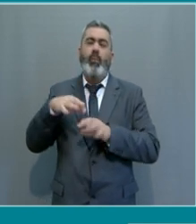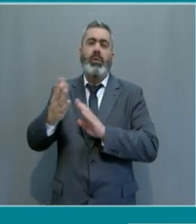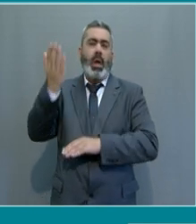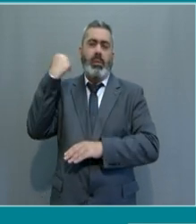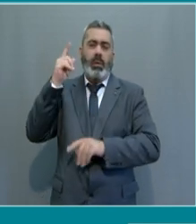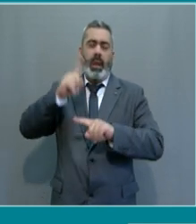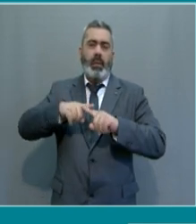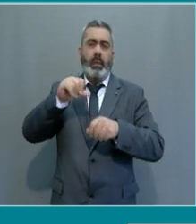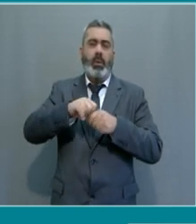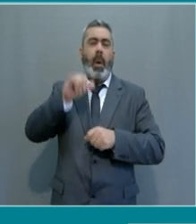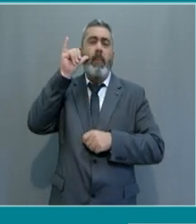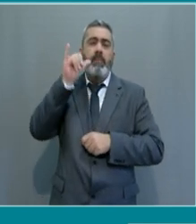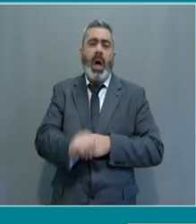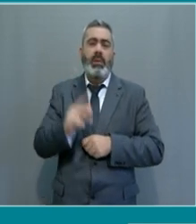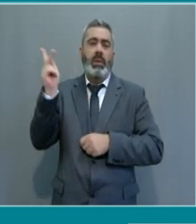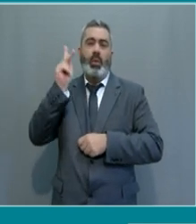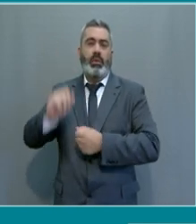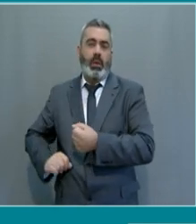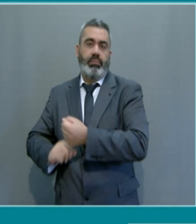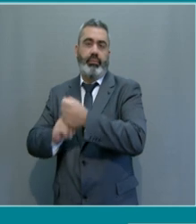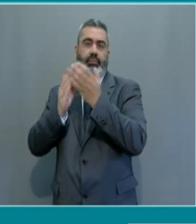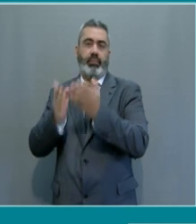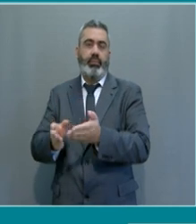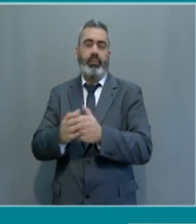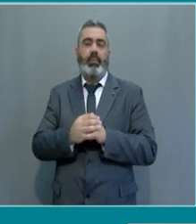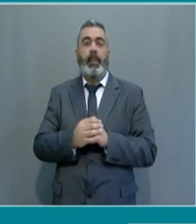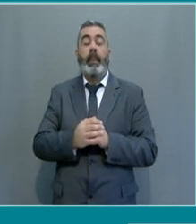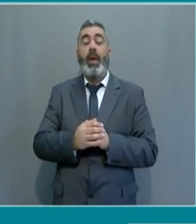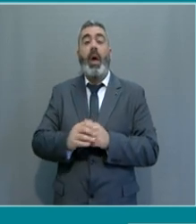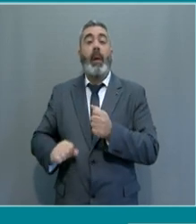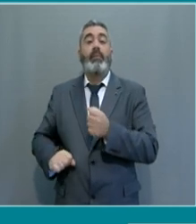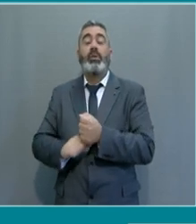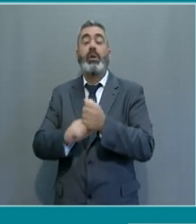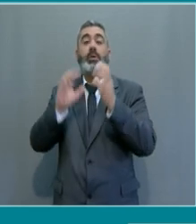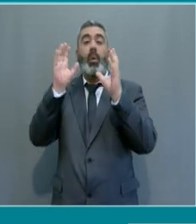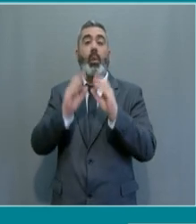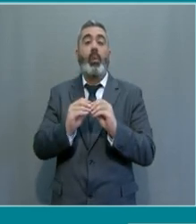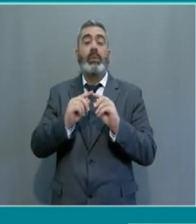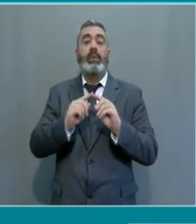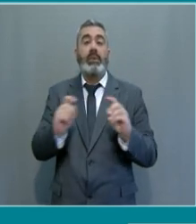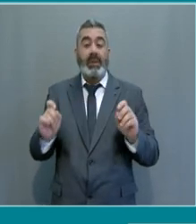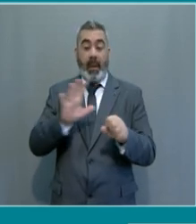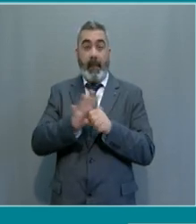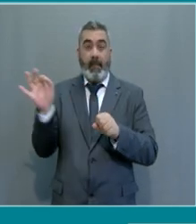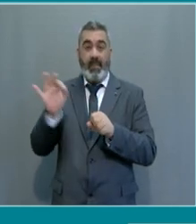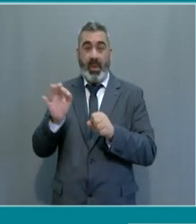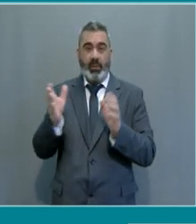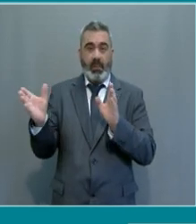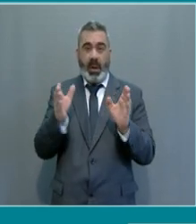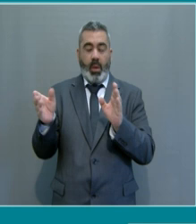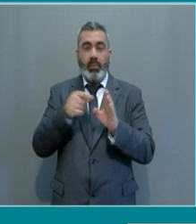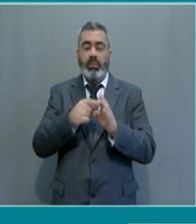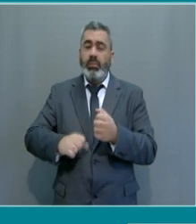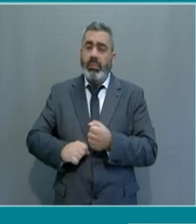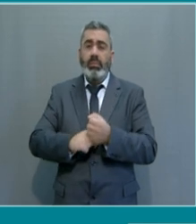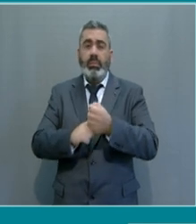πετρέλαια ήταν πάντα δίπλα στην κοινωνία, είναι η υποστήριξη κατά τη διάρκεια της πανδημίας του COVID με μια πολύ